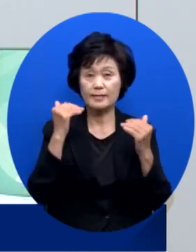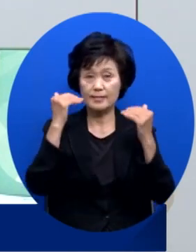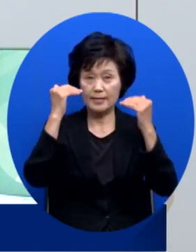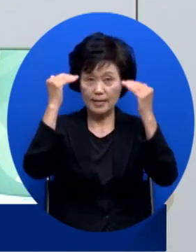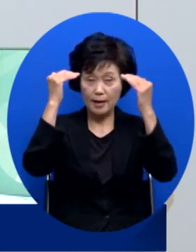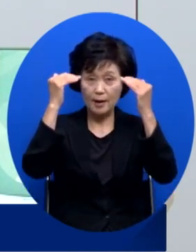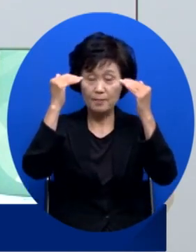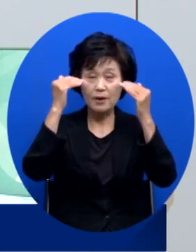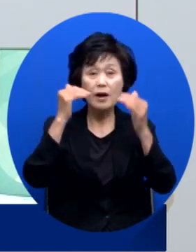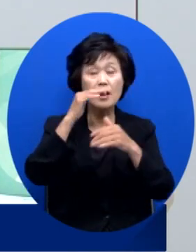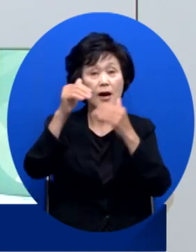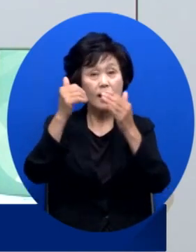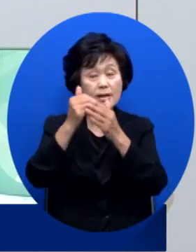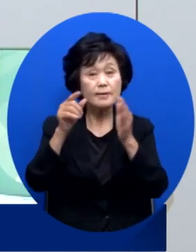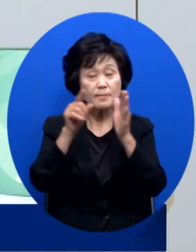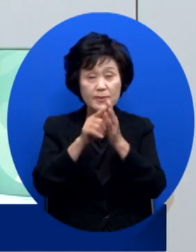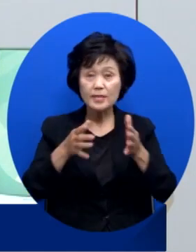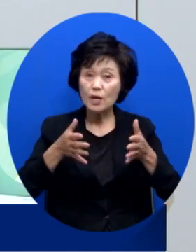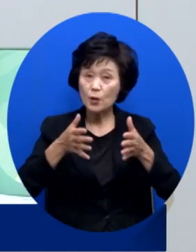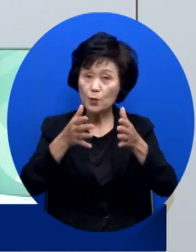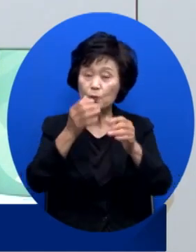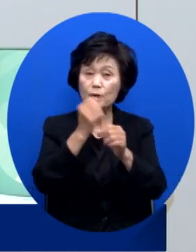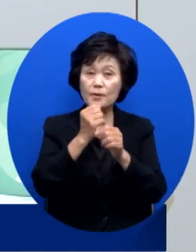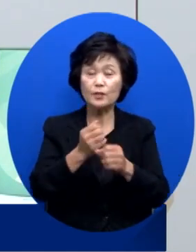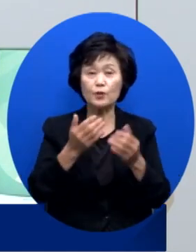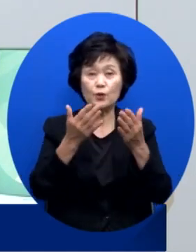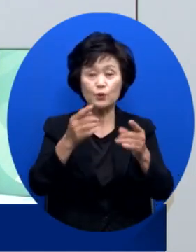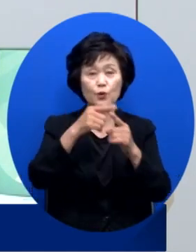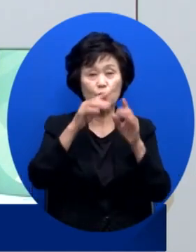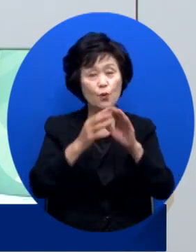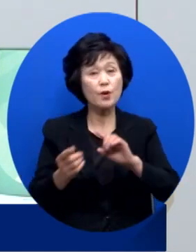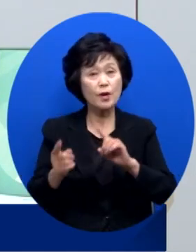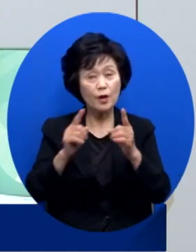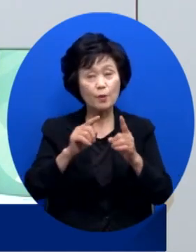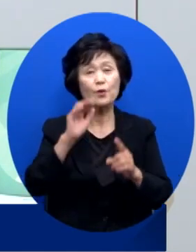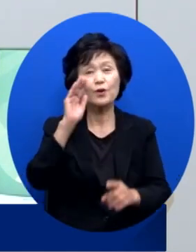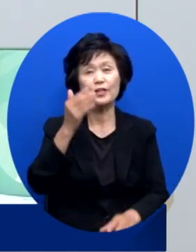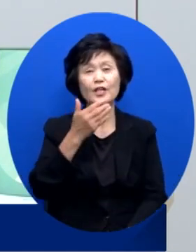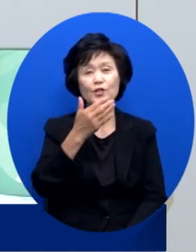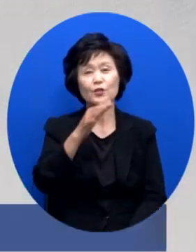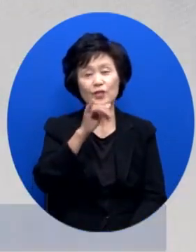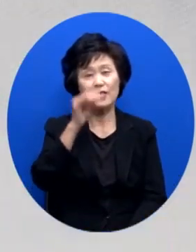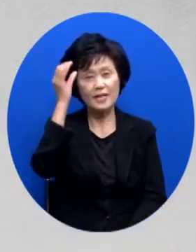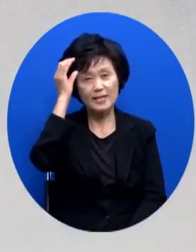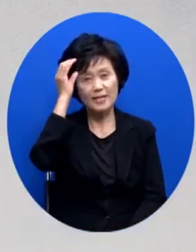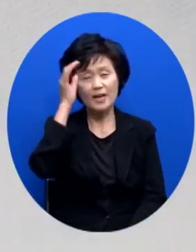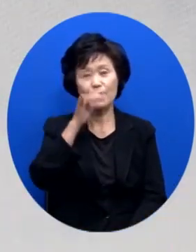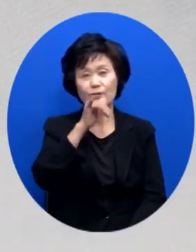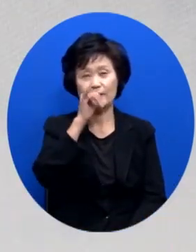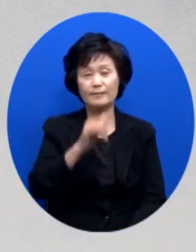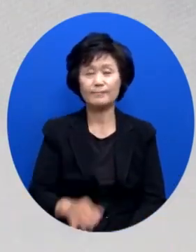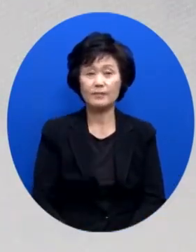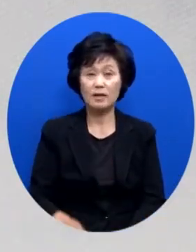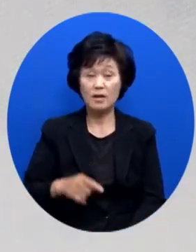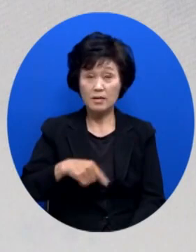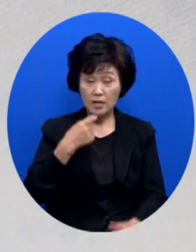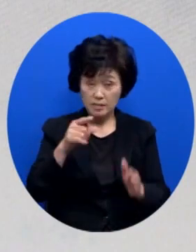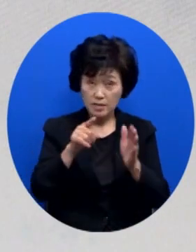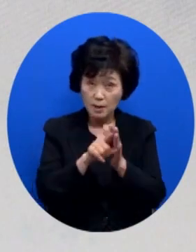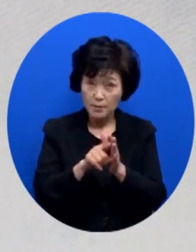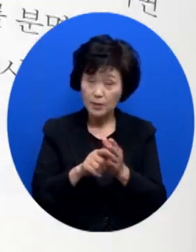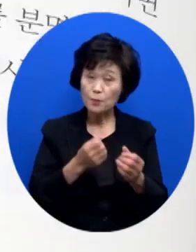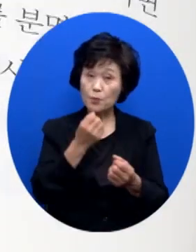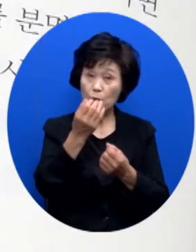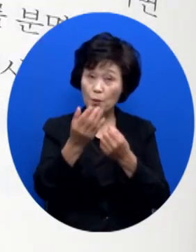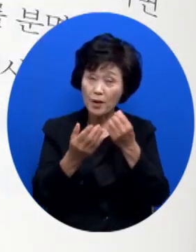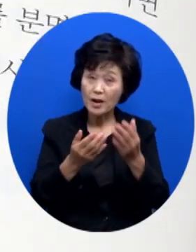통로를 제공하는 그 교회 자체가 회복되는 그런 계기가 있기를 기대하고 있습니다. 자신의 신앙을 고백하는